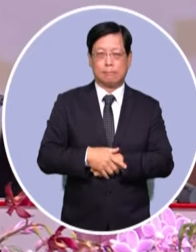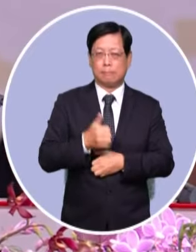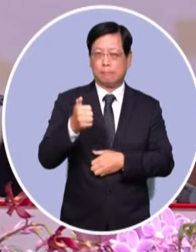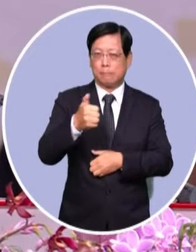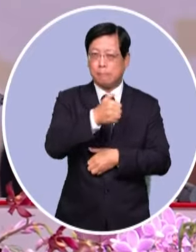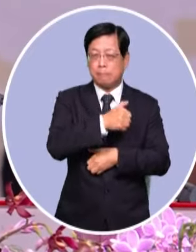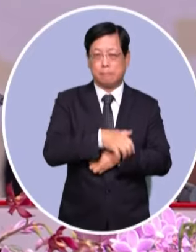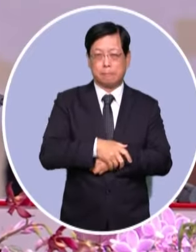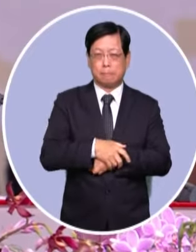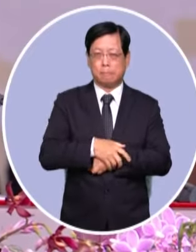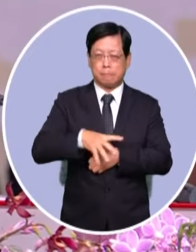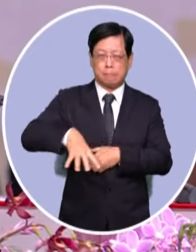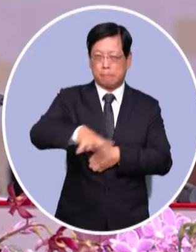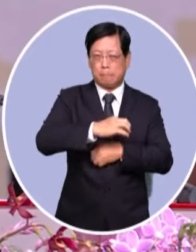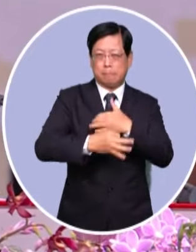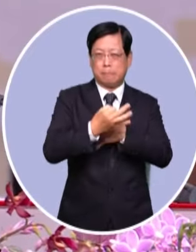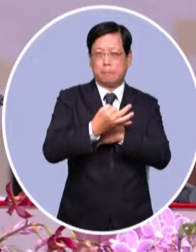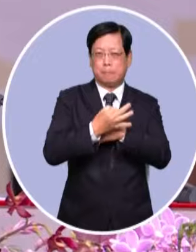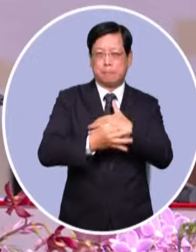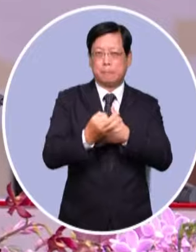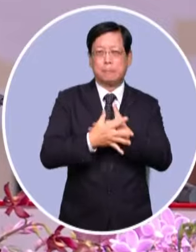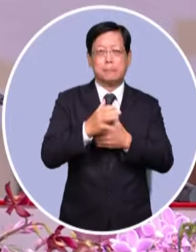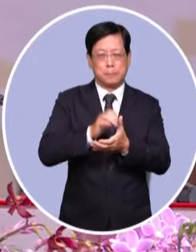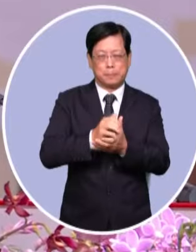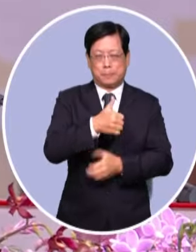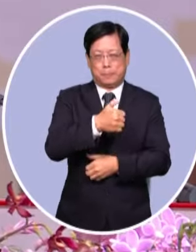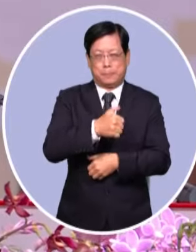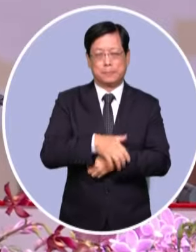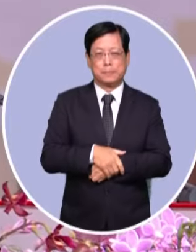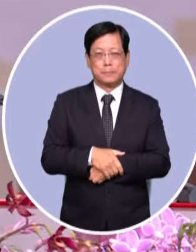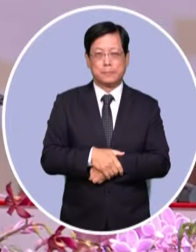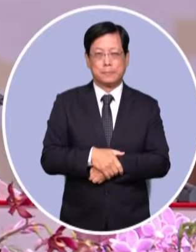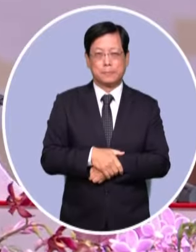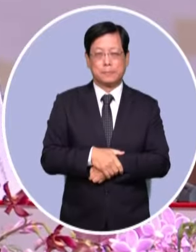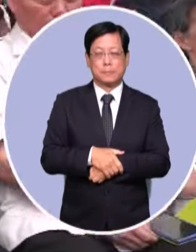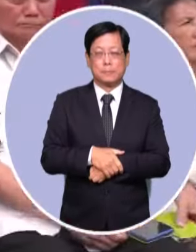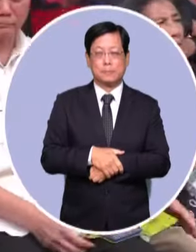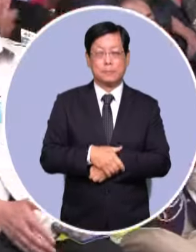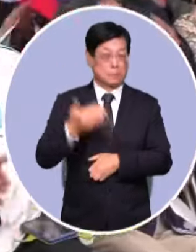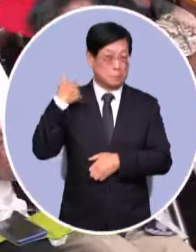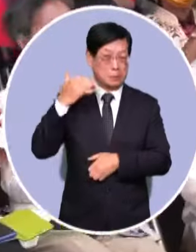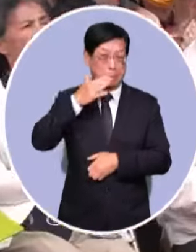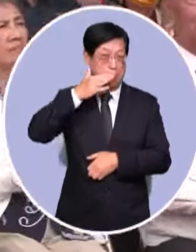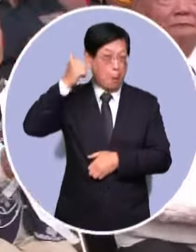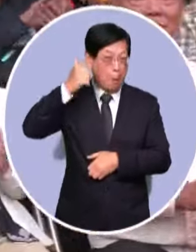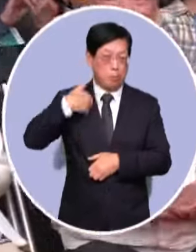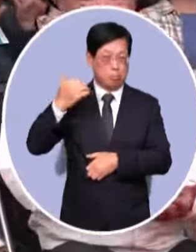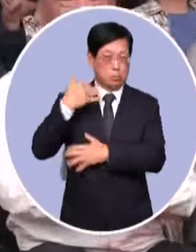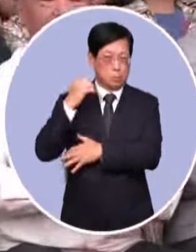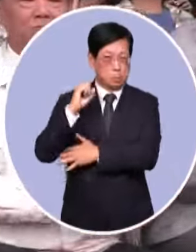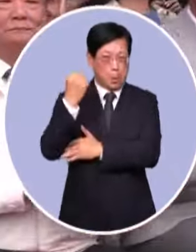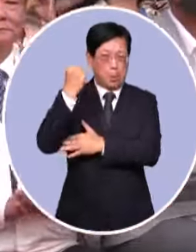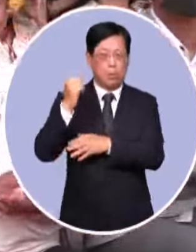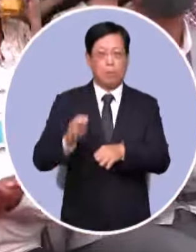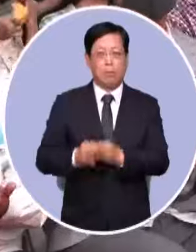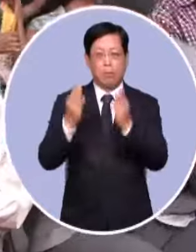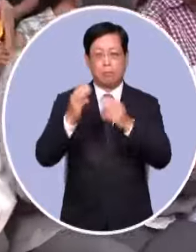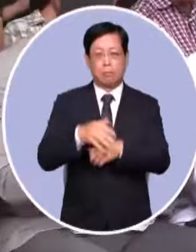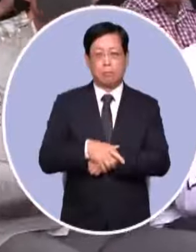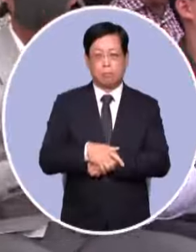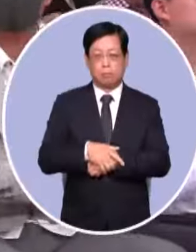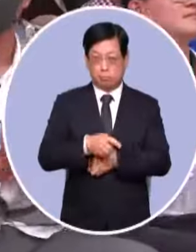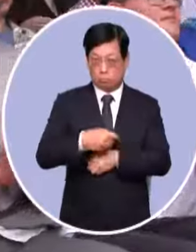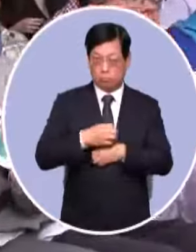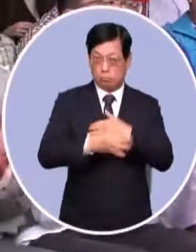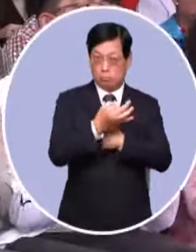谢所有的侨胞朋友，谢谢。从国父孙中山革命开始，侨